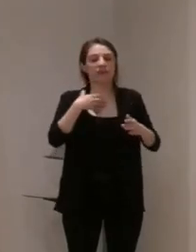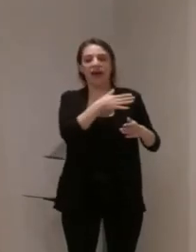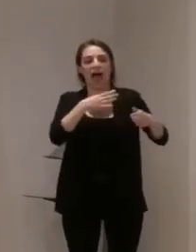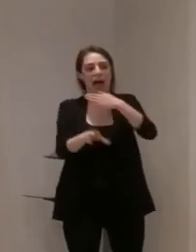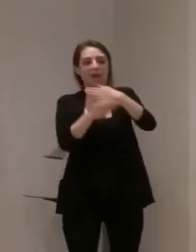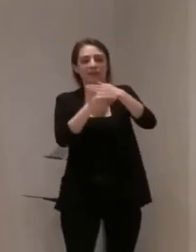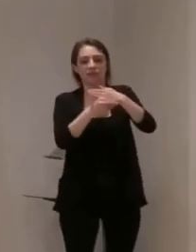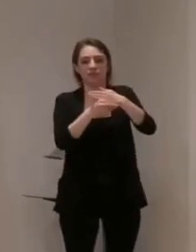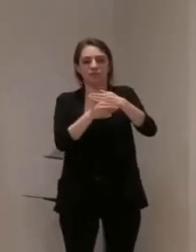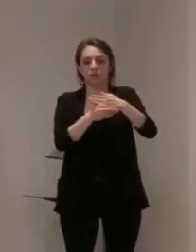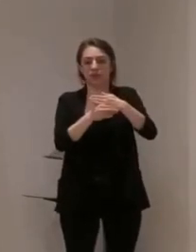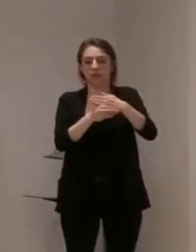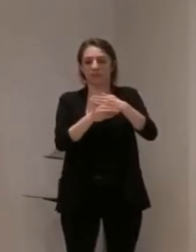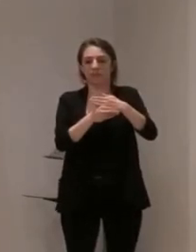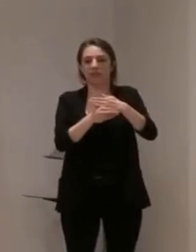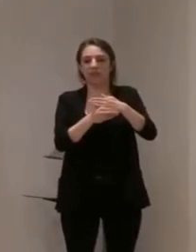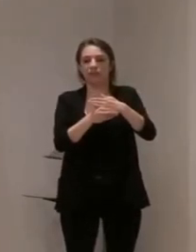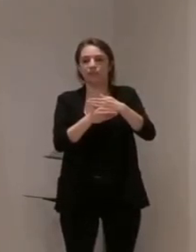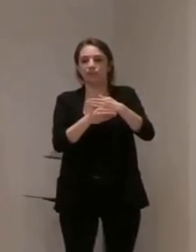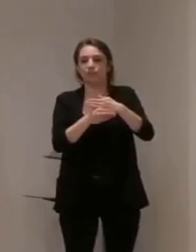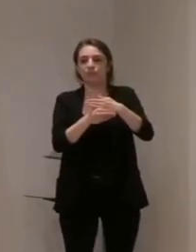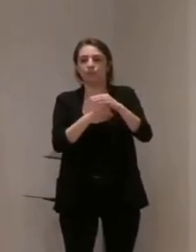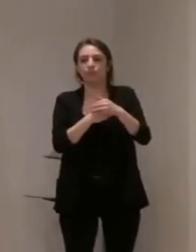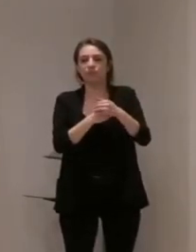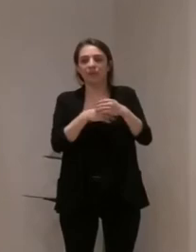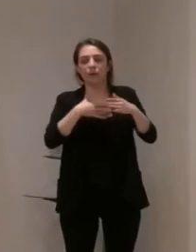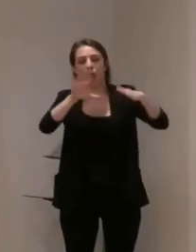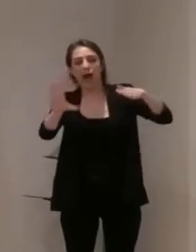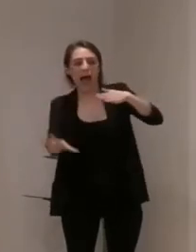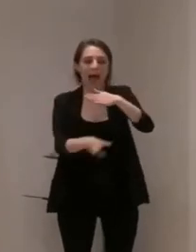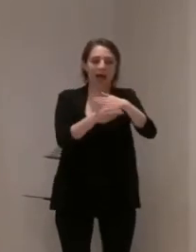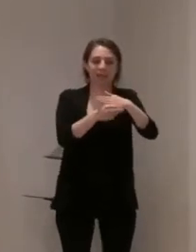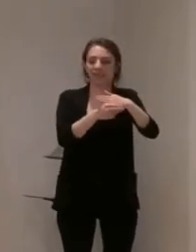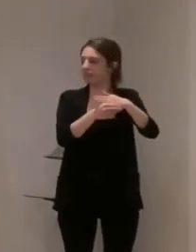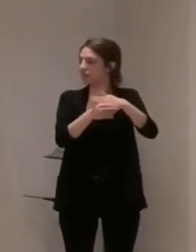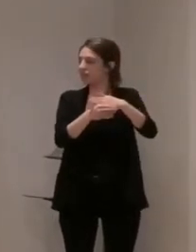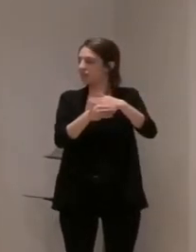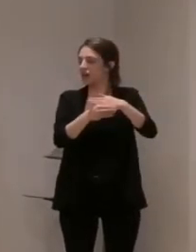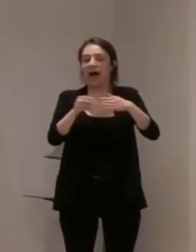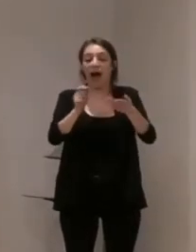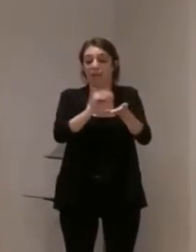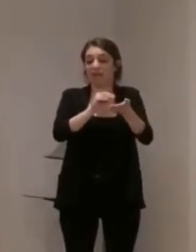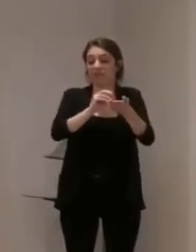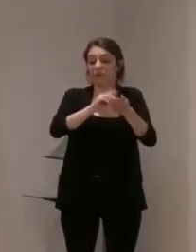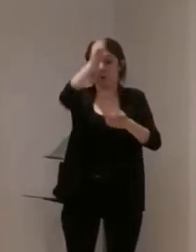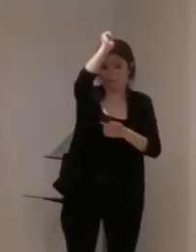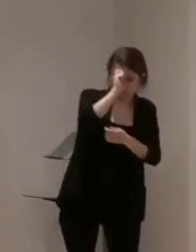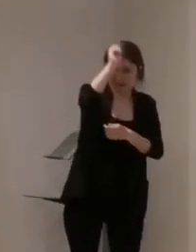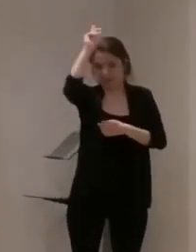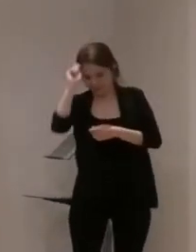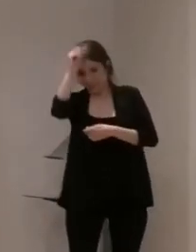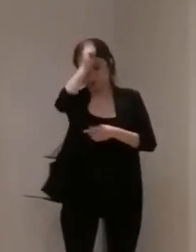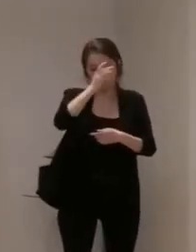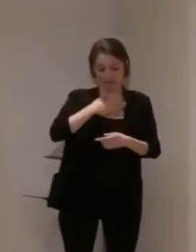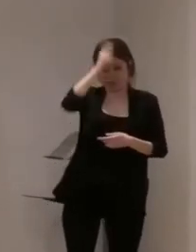fins en els que hi ha portat una cosa, que no sempre és com amb el barret del Maduriol, a vegades l'ensenyaré. Un és un barret